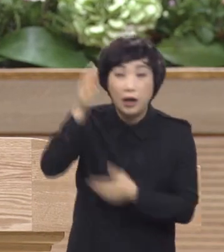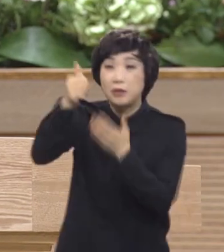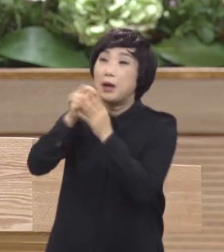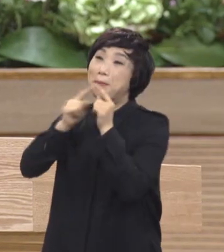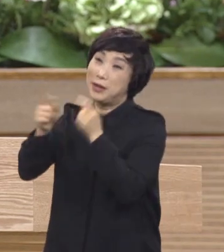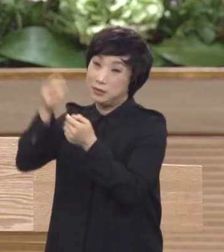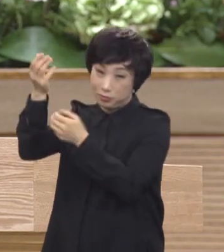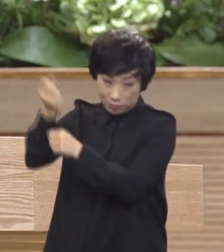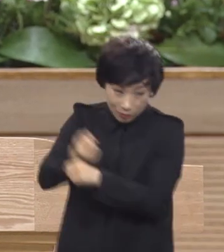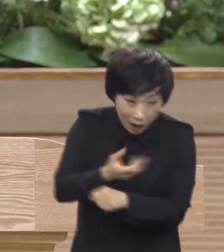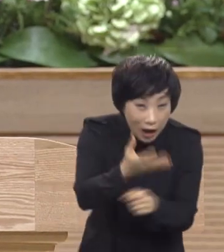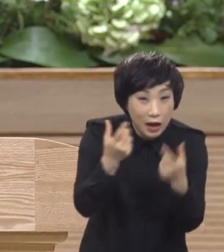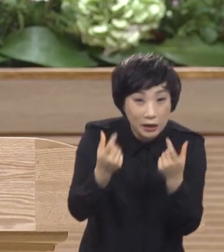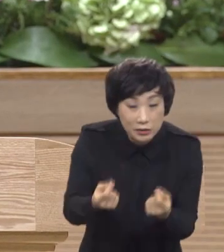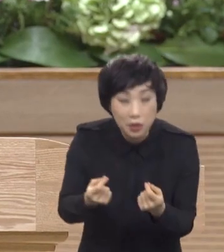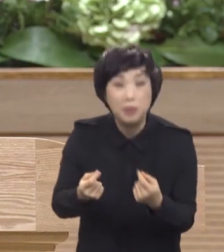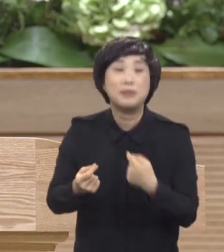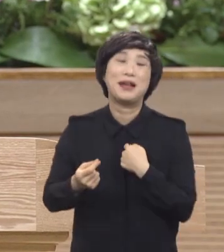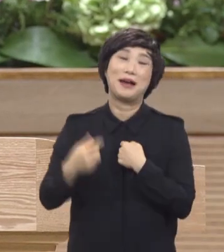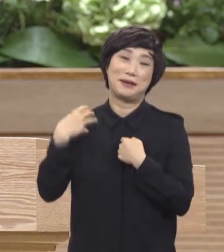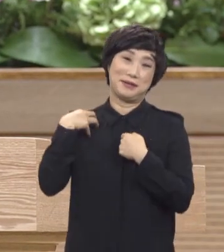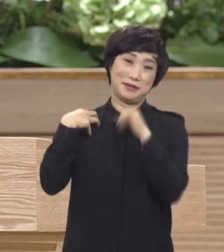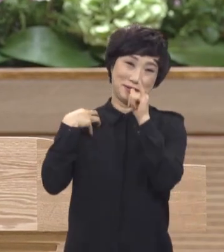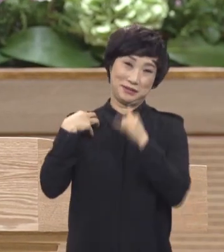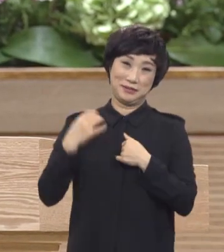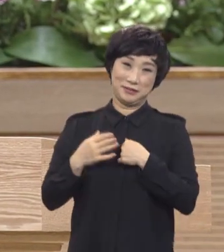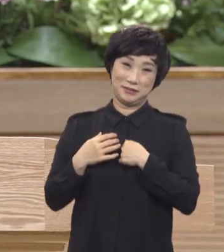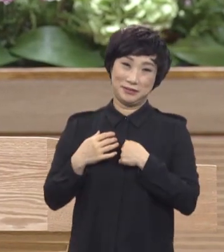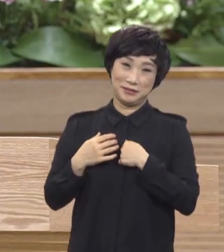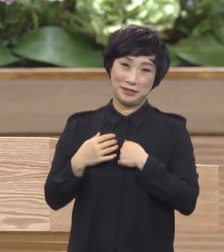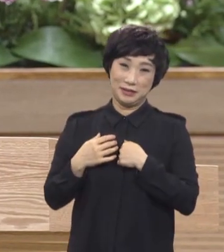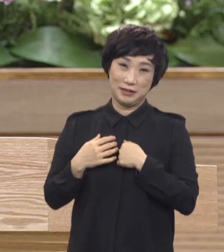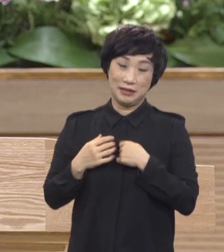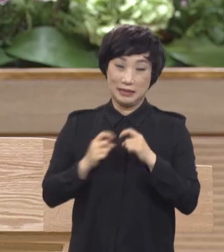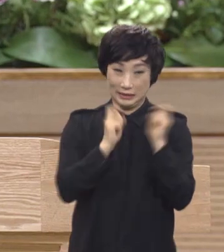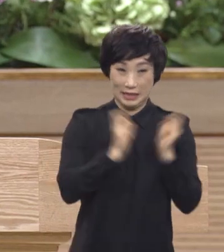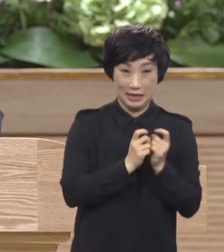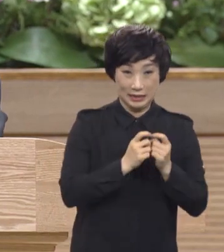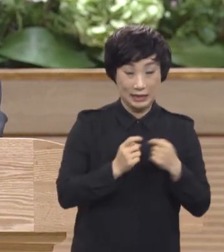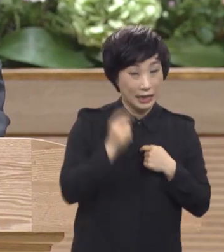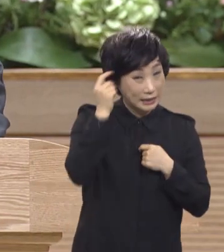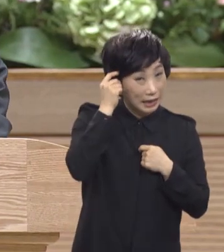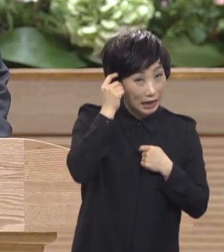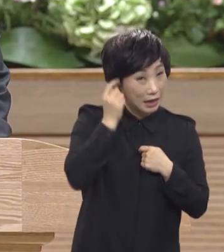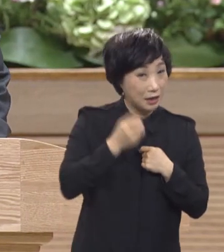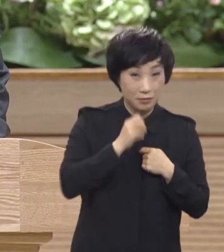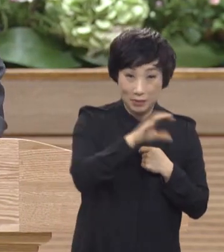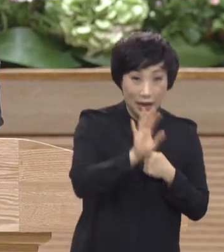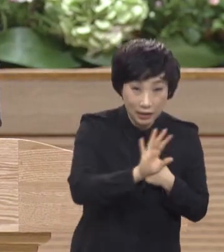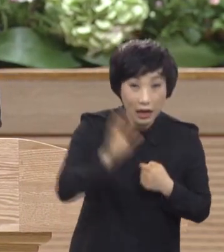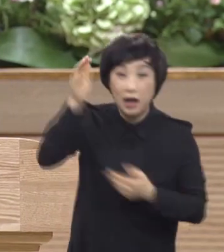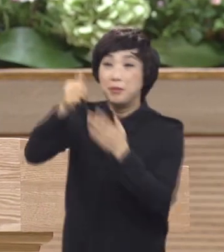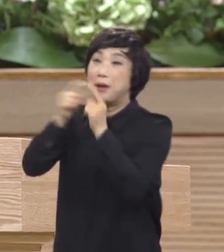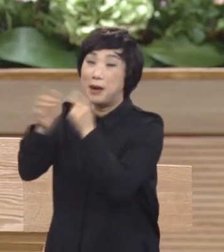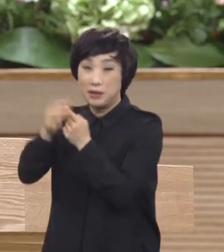것처럼 하나님 하나님 말씀으로 말해 내 말하지 말고 하나님 말씀하라는 것입니다